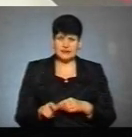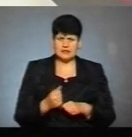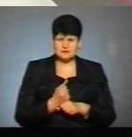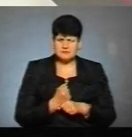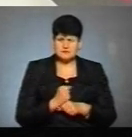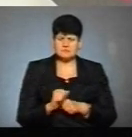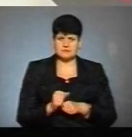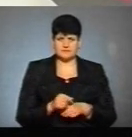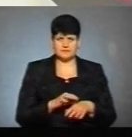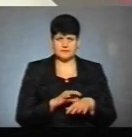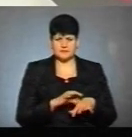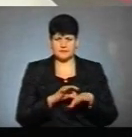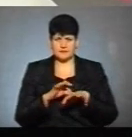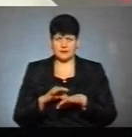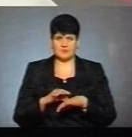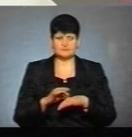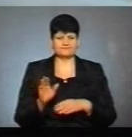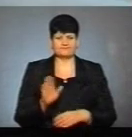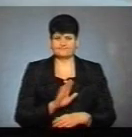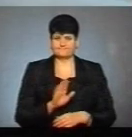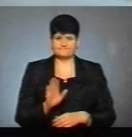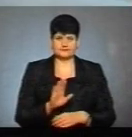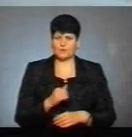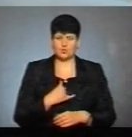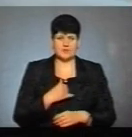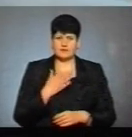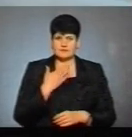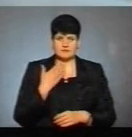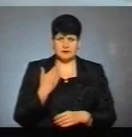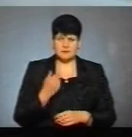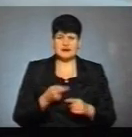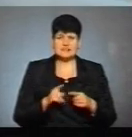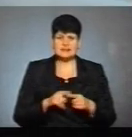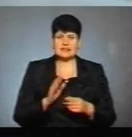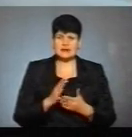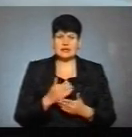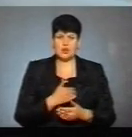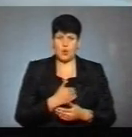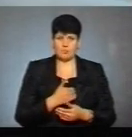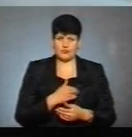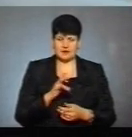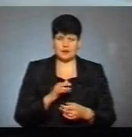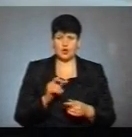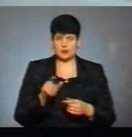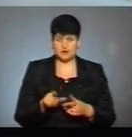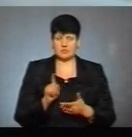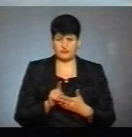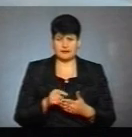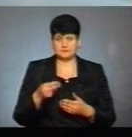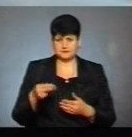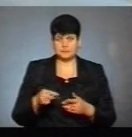примусово привозять до лікувального закладу? Ні, в нас такого немає. Це є добровільне, людина повинна дати добровільну